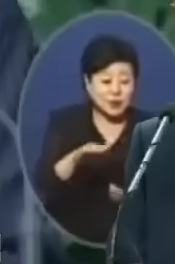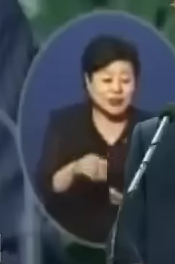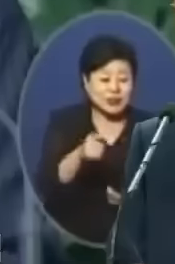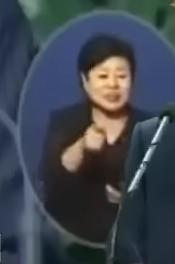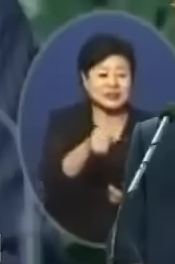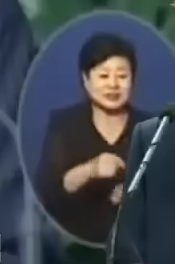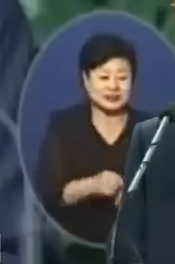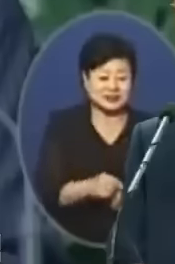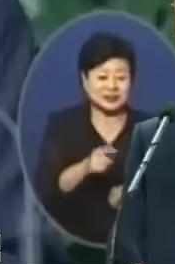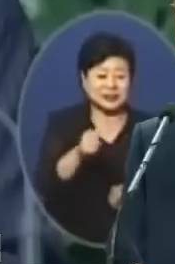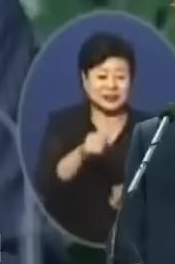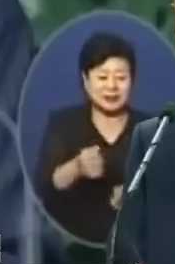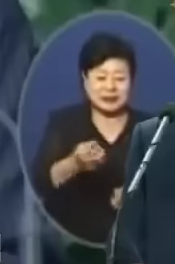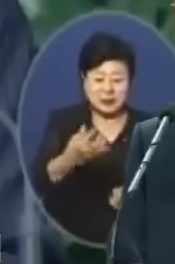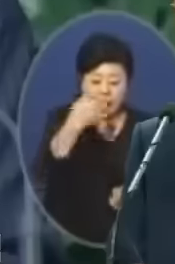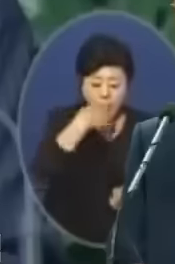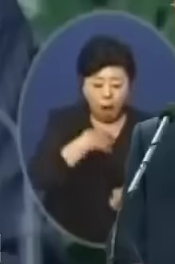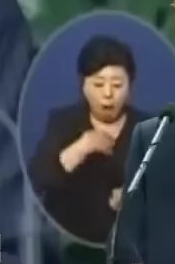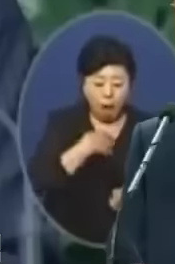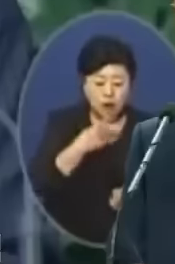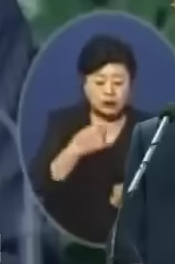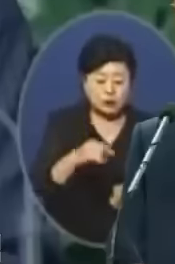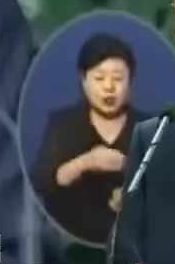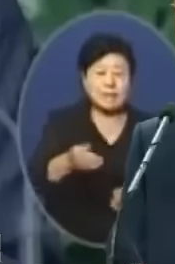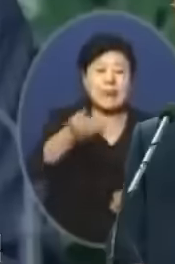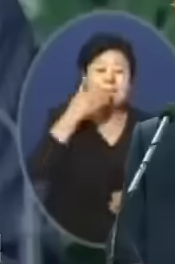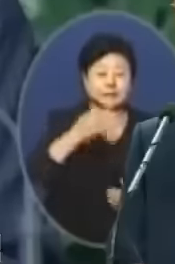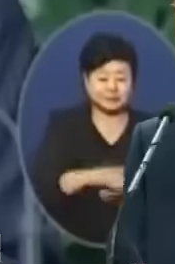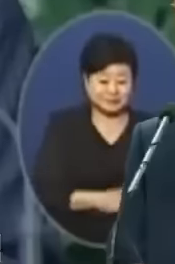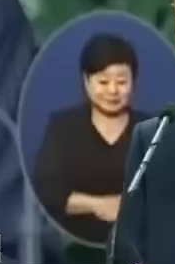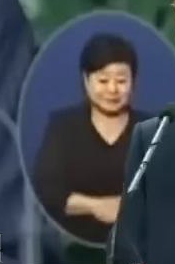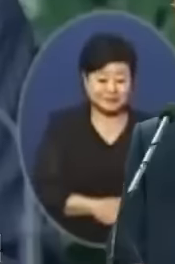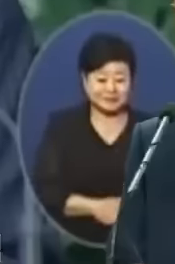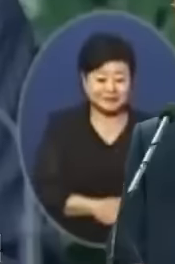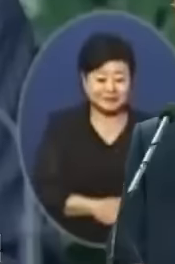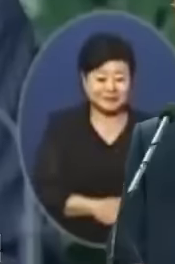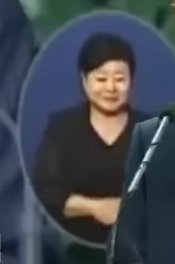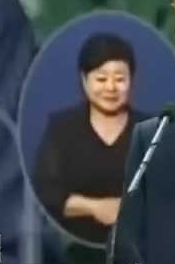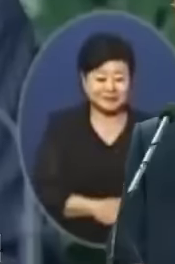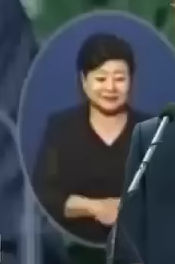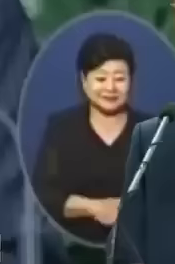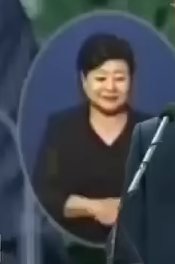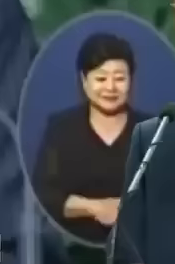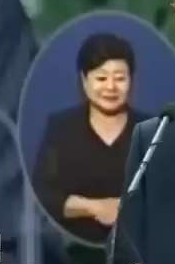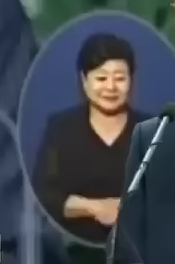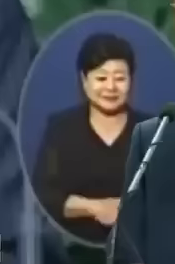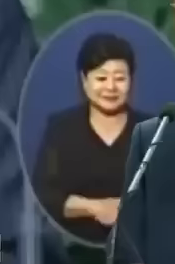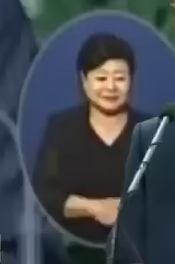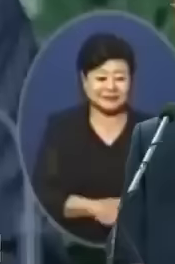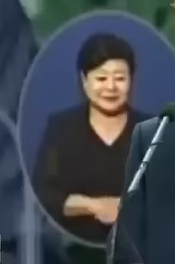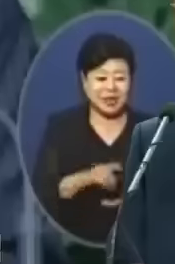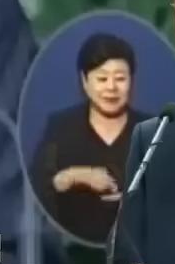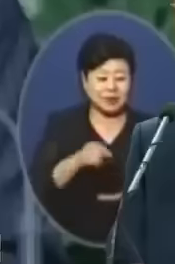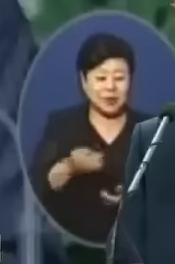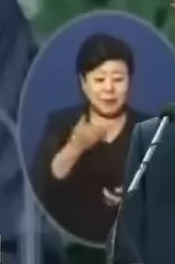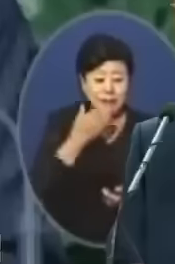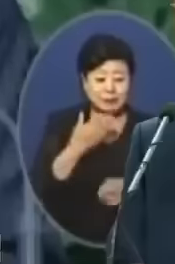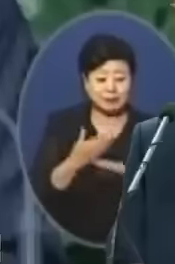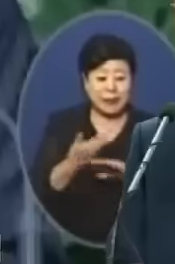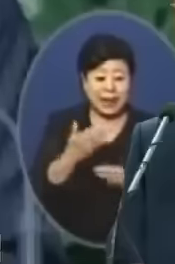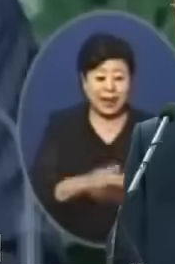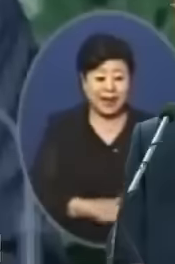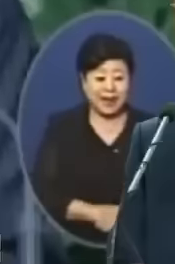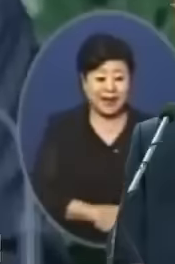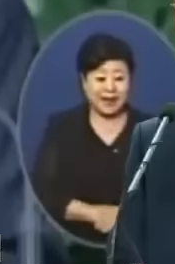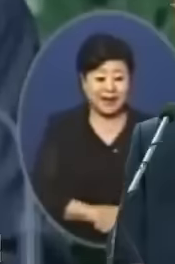우리는 그들을 잡아먹는 사람이요 그들은 우리 밥이라고 말한 것입니다. 여러분, 메뚜기하고 밥하고 얼마나